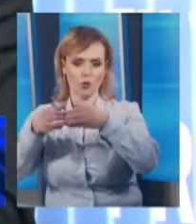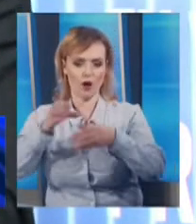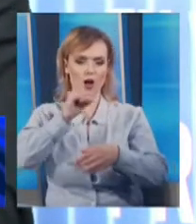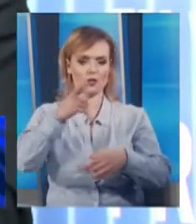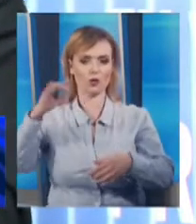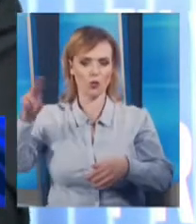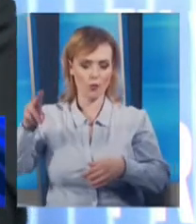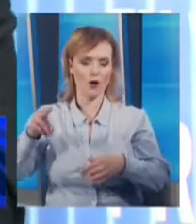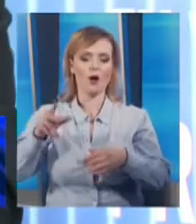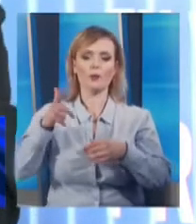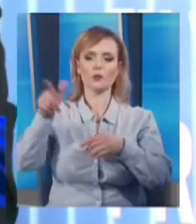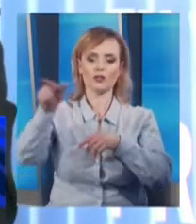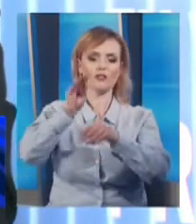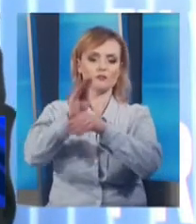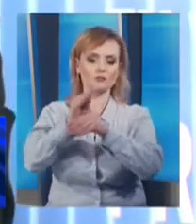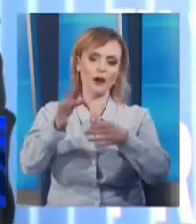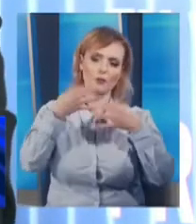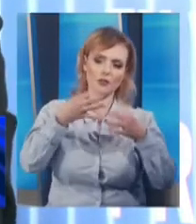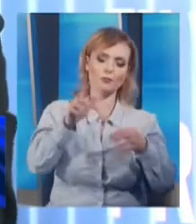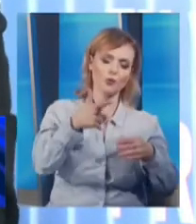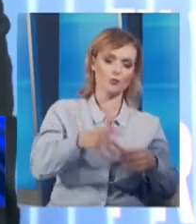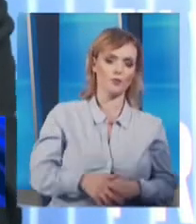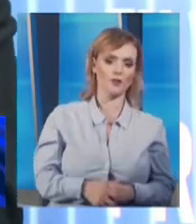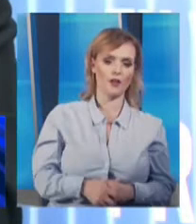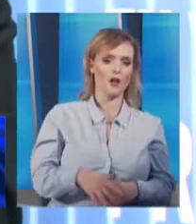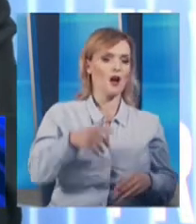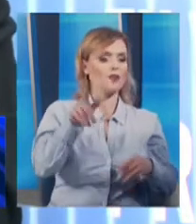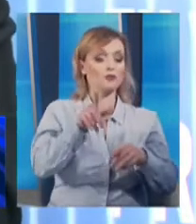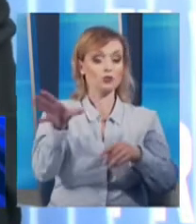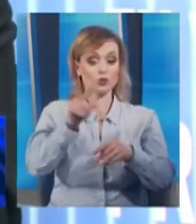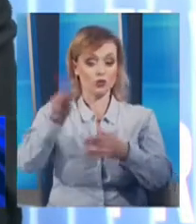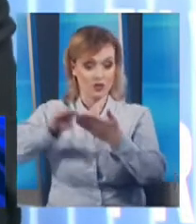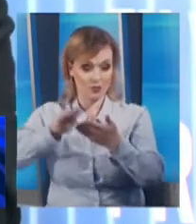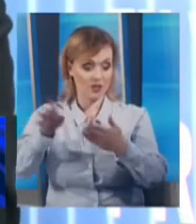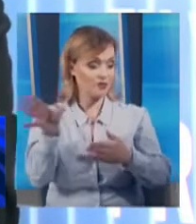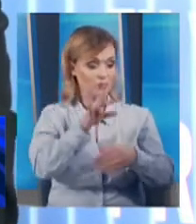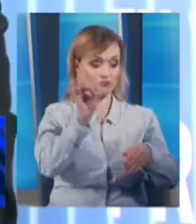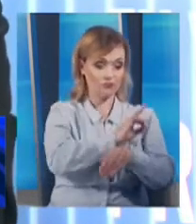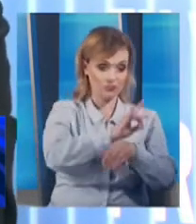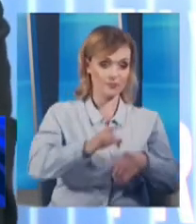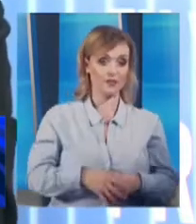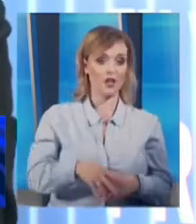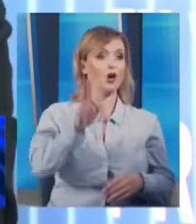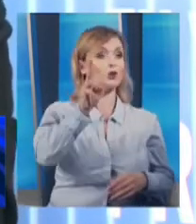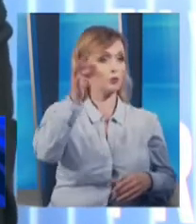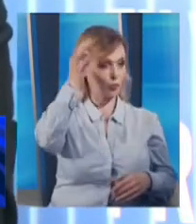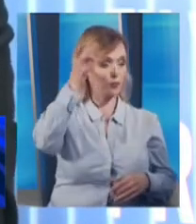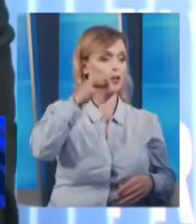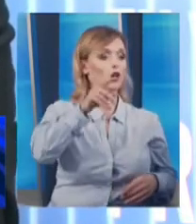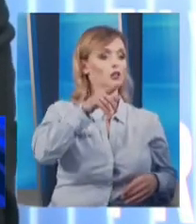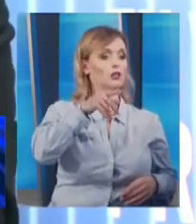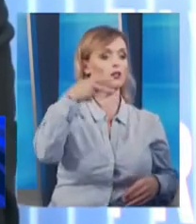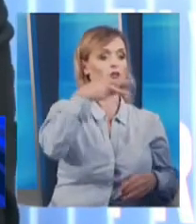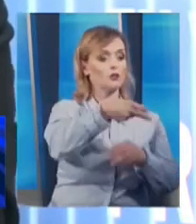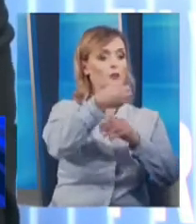înșală și ceea ce pentru unii pare populism, pentru mine înseamnă realitate. Ceea ce pentru unii părea iluzie în 2015, că vom scăpa de